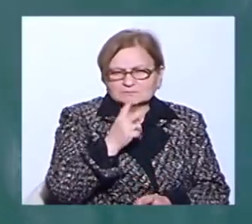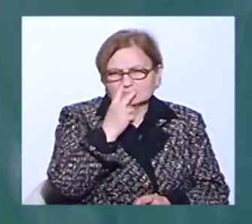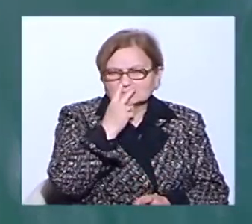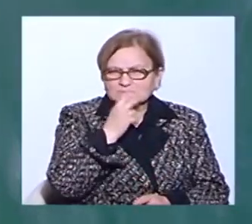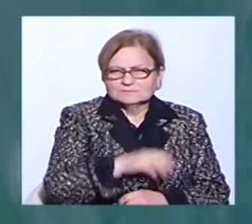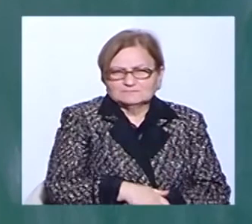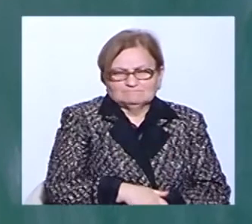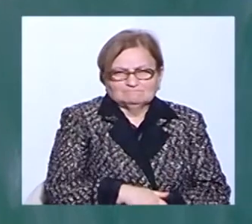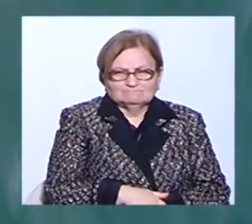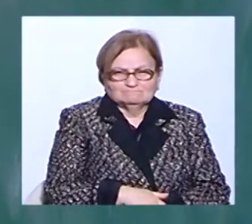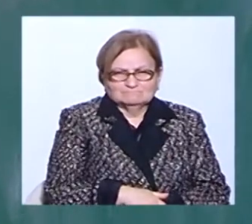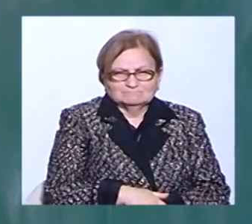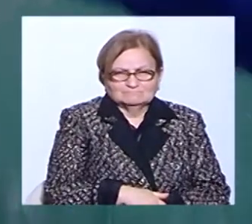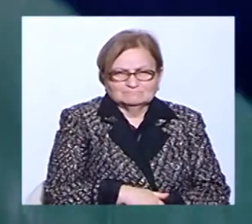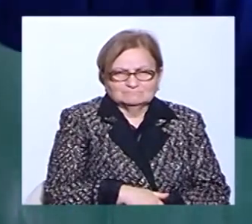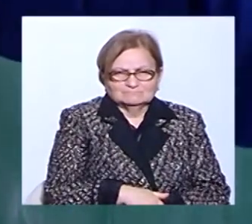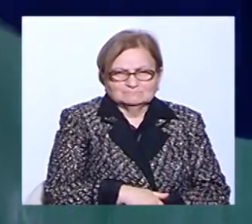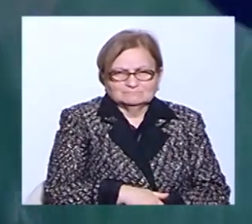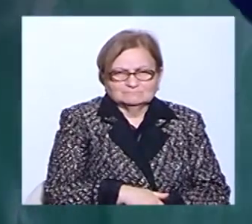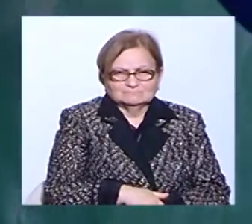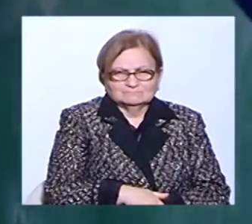ძალიან რთული ხო არ გამოდის, ნეტა.